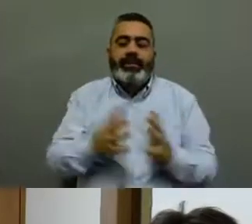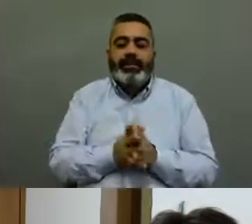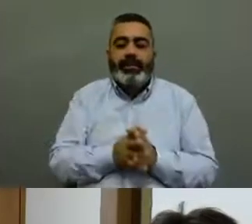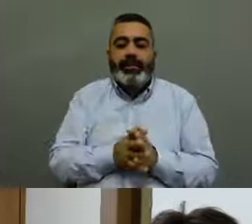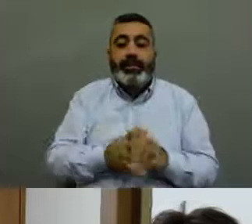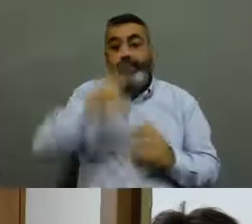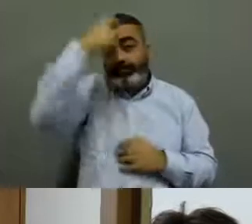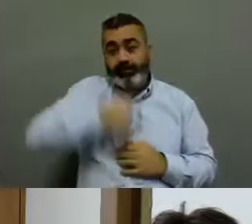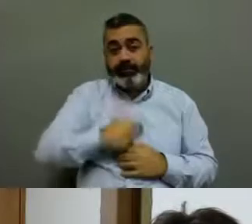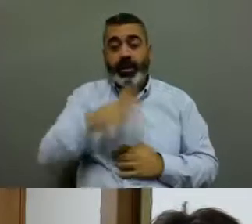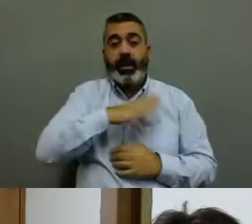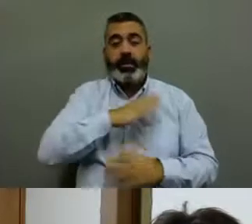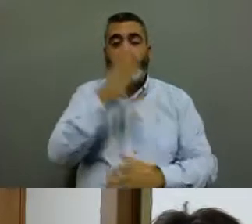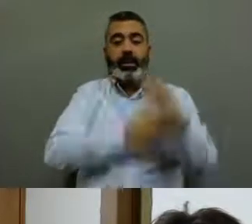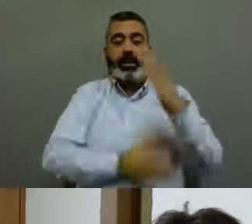αναπηρία,